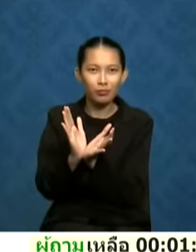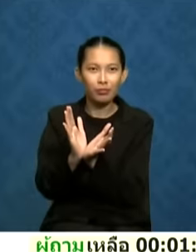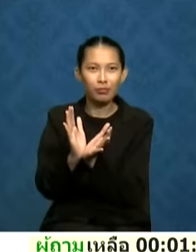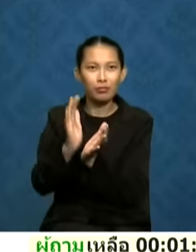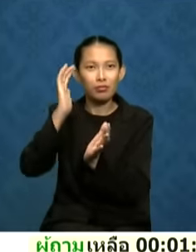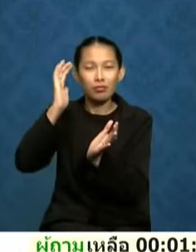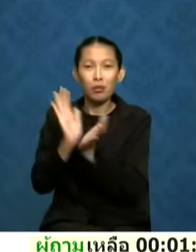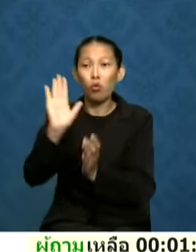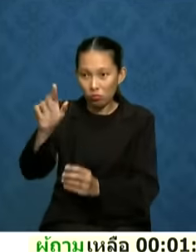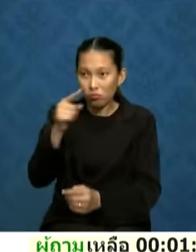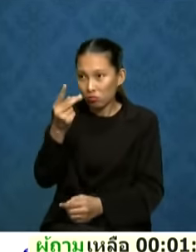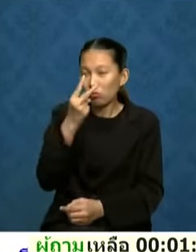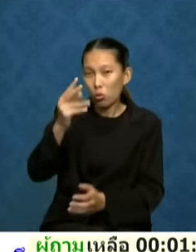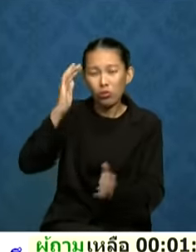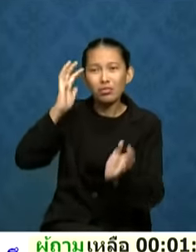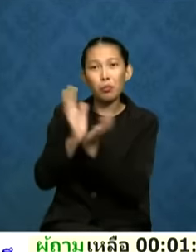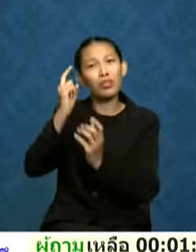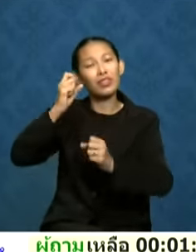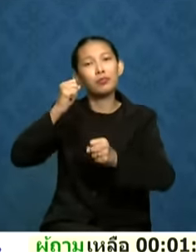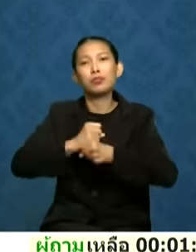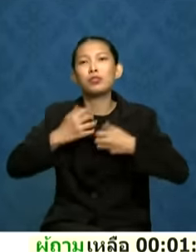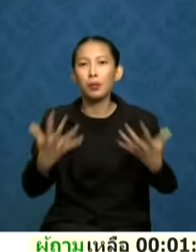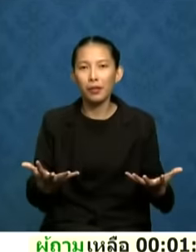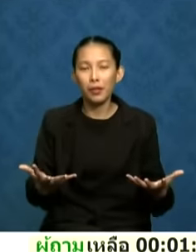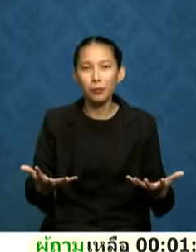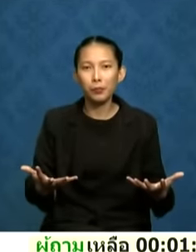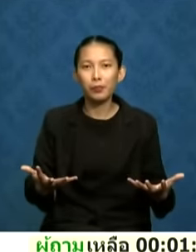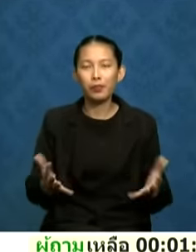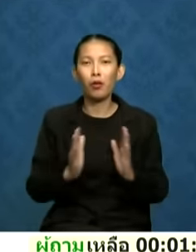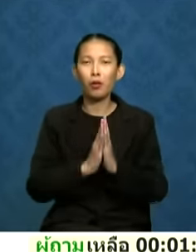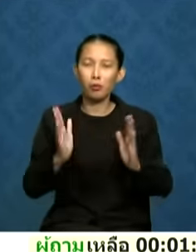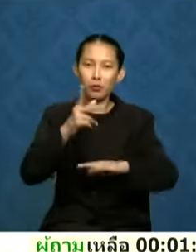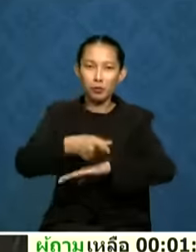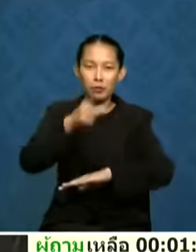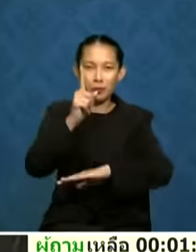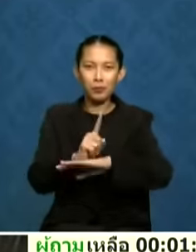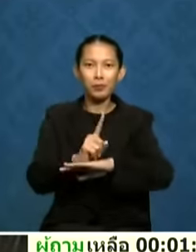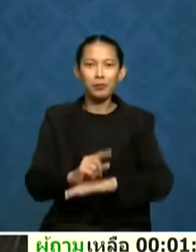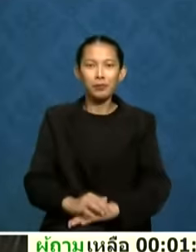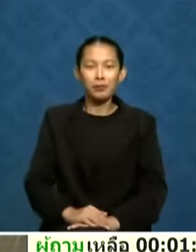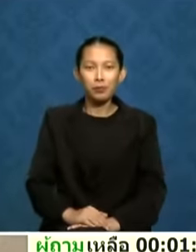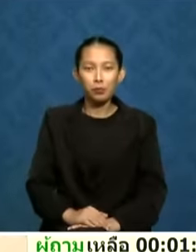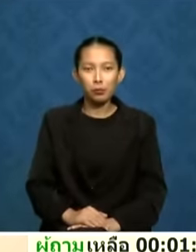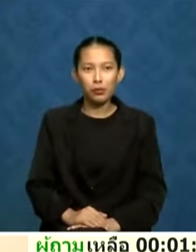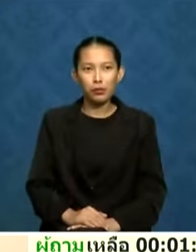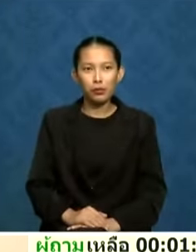ท่านซึ่ดูตำรวจจะดำเนินการเรื่องนี้อย่ไรขอบคุคร ทานปธครับ